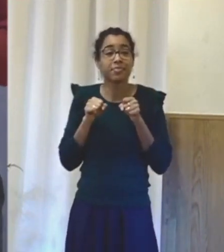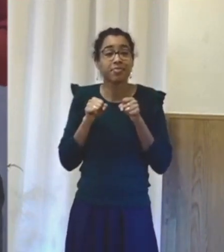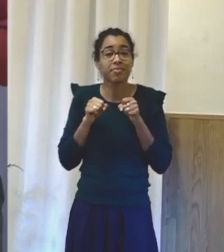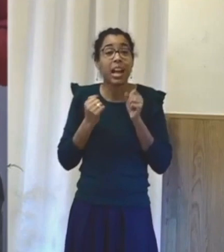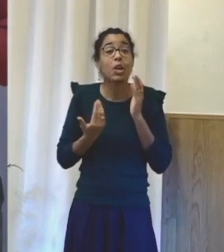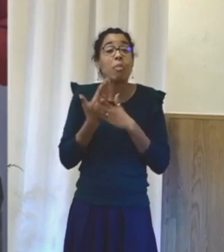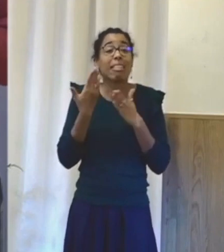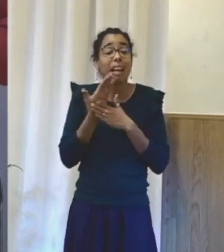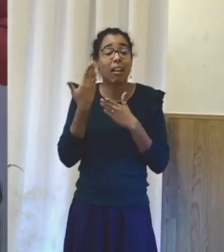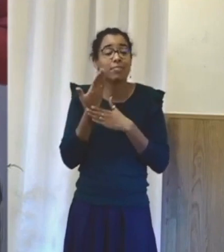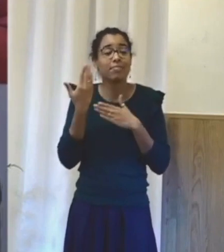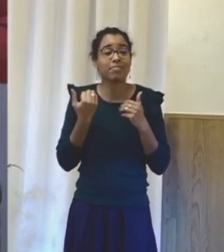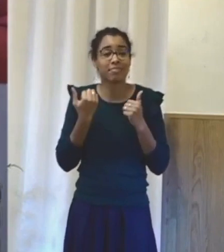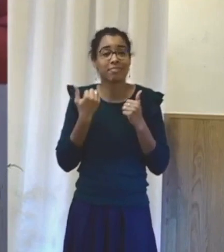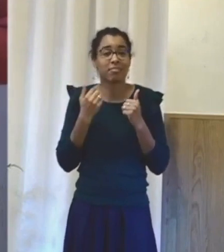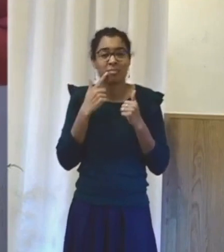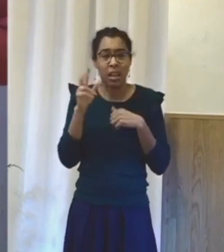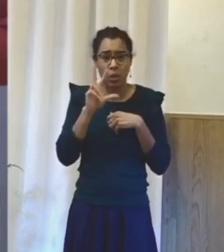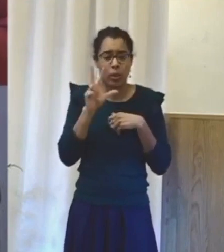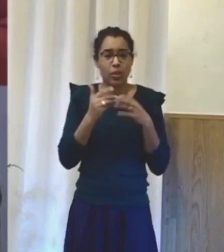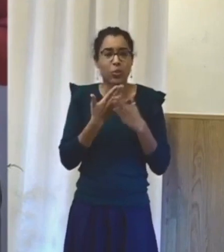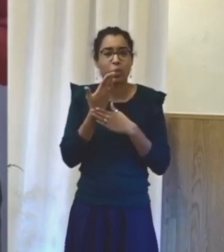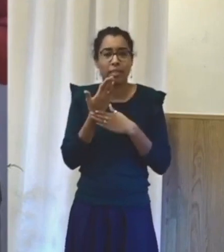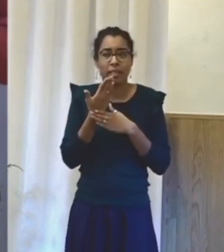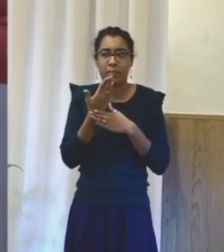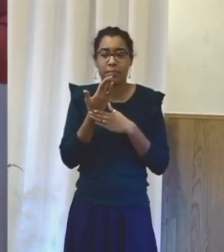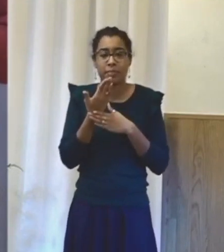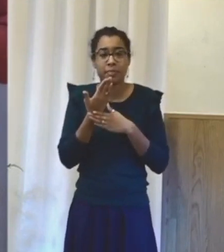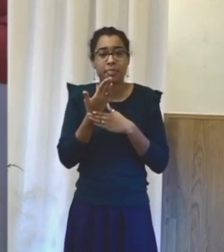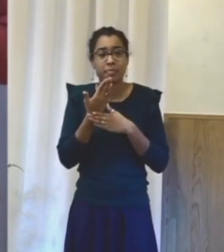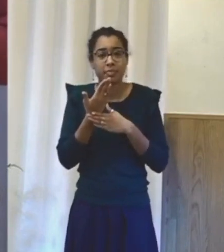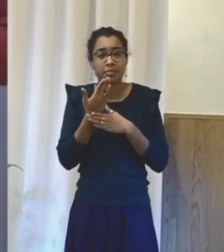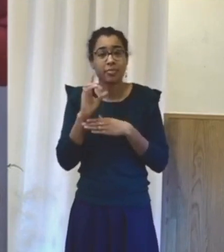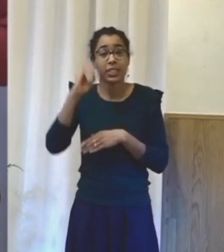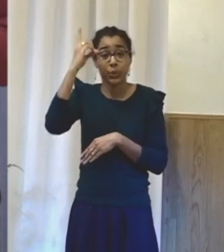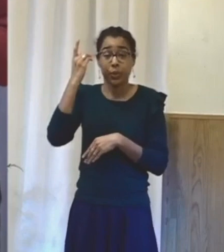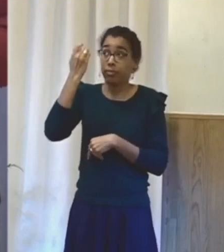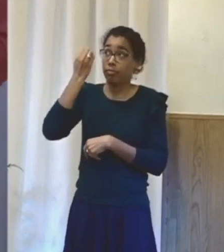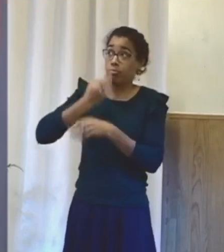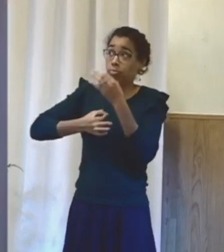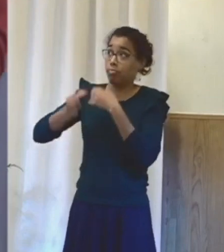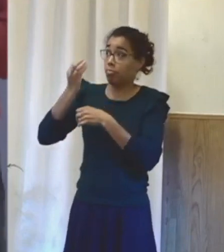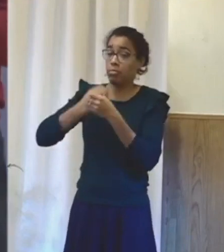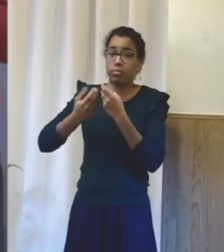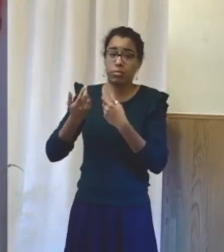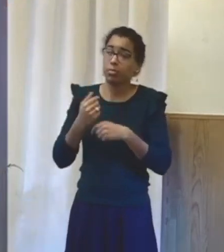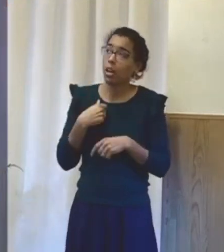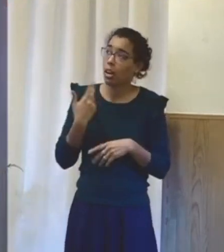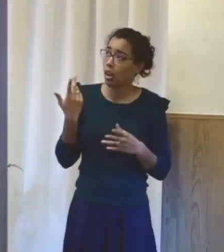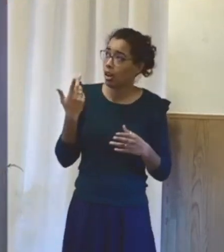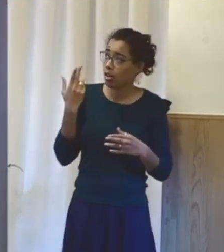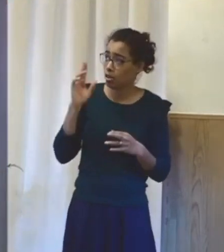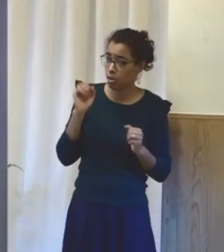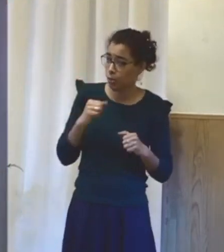Au petit matin, vers 3 heures du matin, comme ça, Dieu commence à me parler. Je dis, mais Seigneur, je peux?